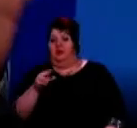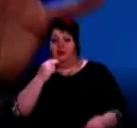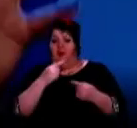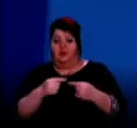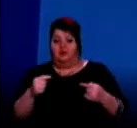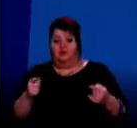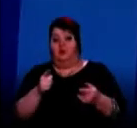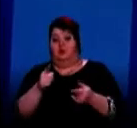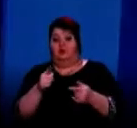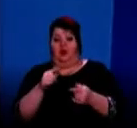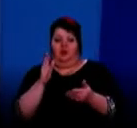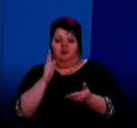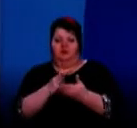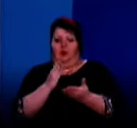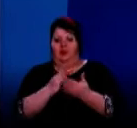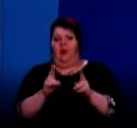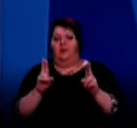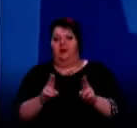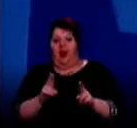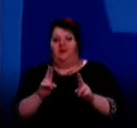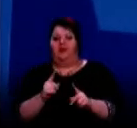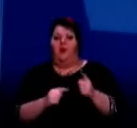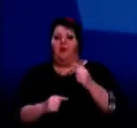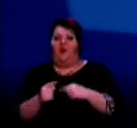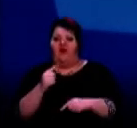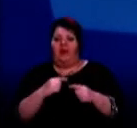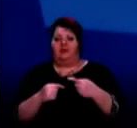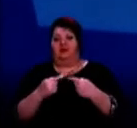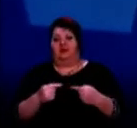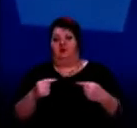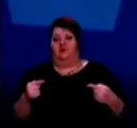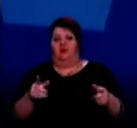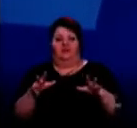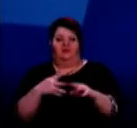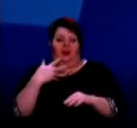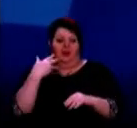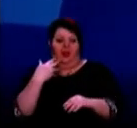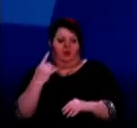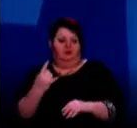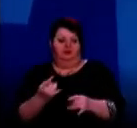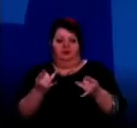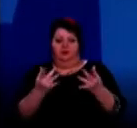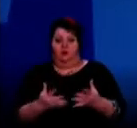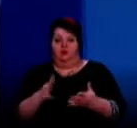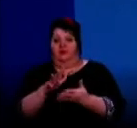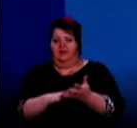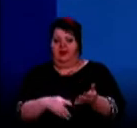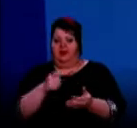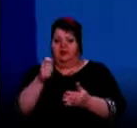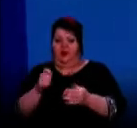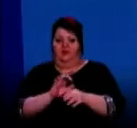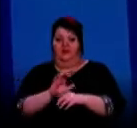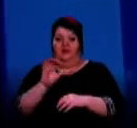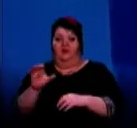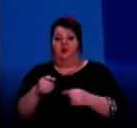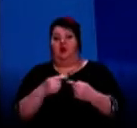товарами торгують, але там прям є правила повернення товарів. Там все легко і просто. Ви оформлюєте заявку, відправляєте